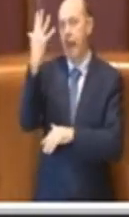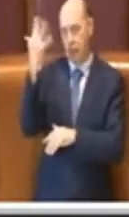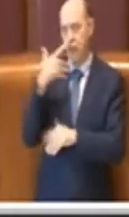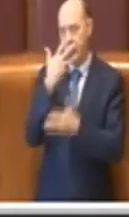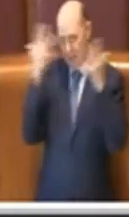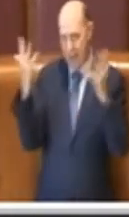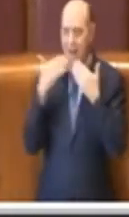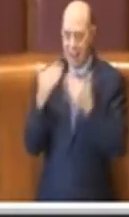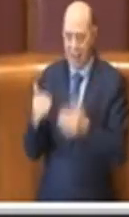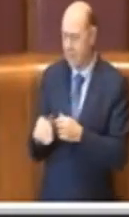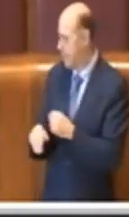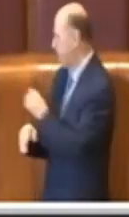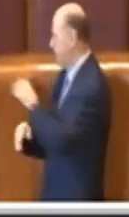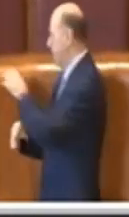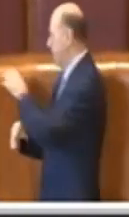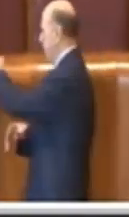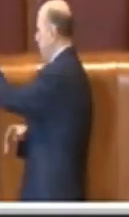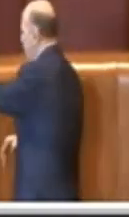Grazie.